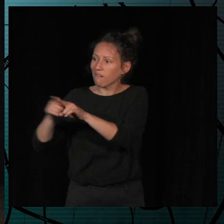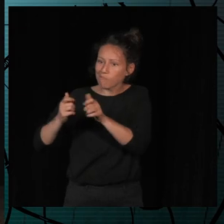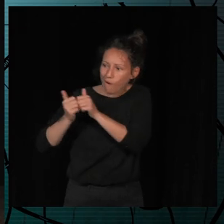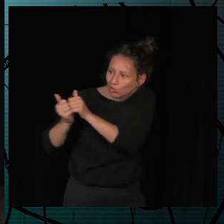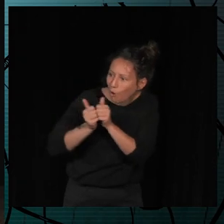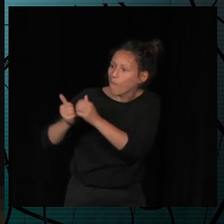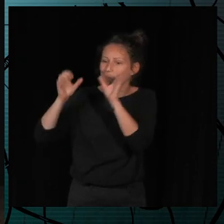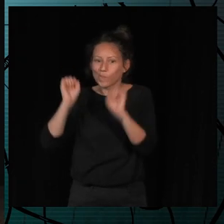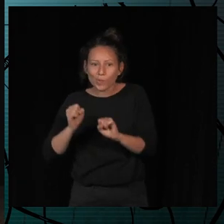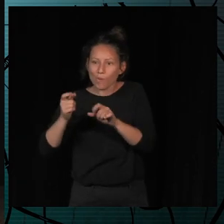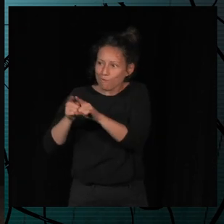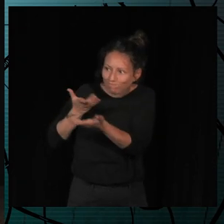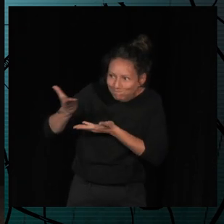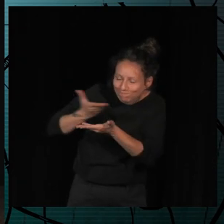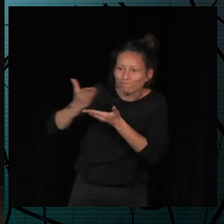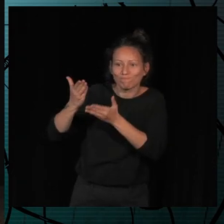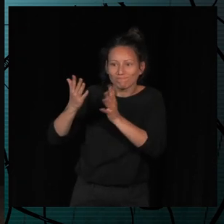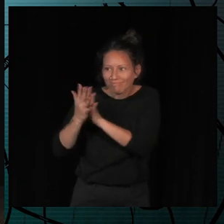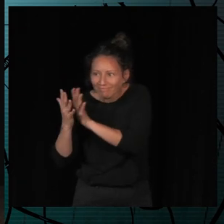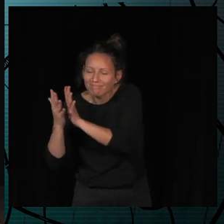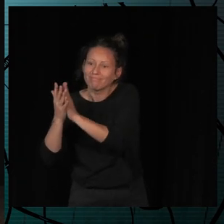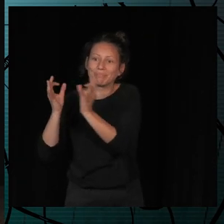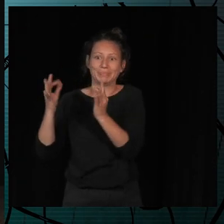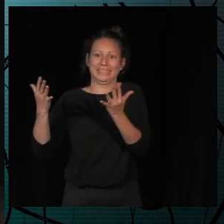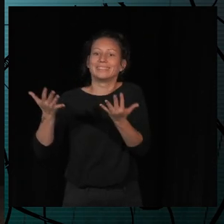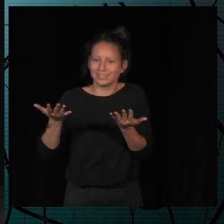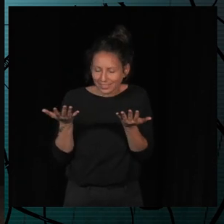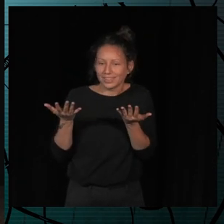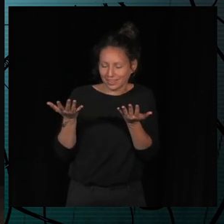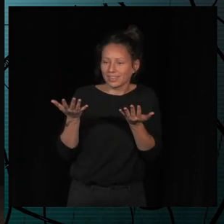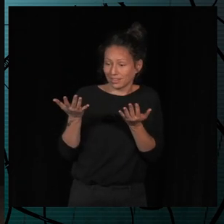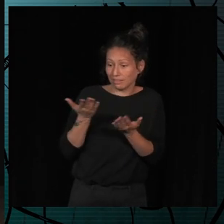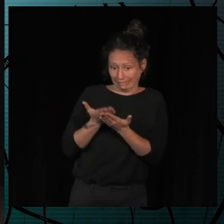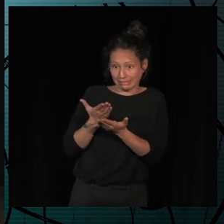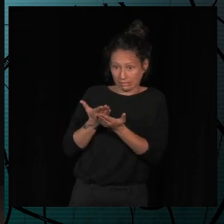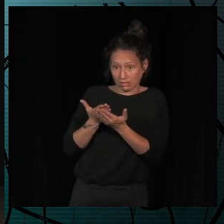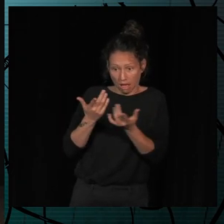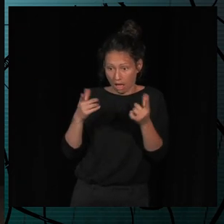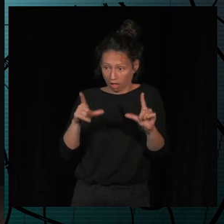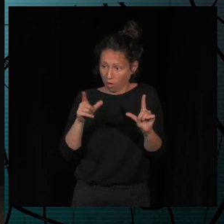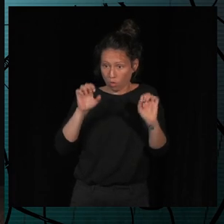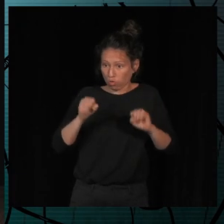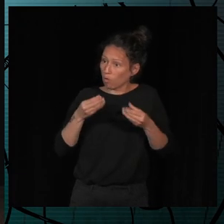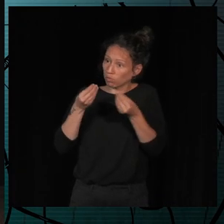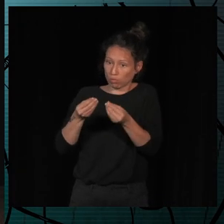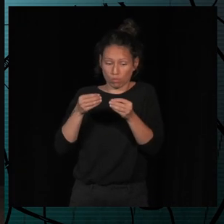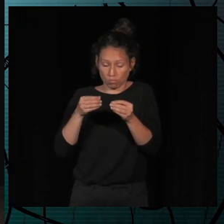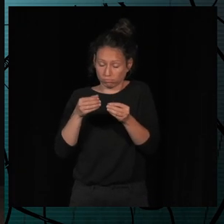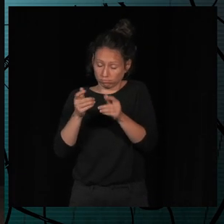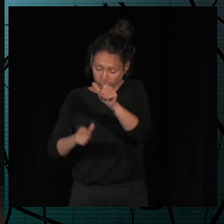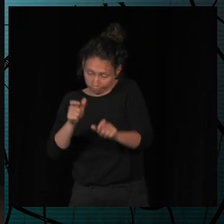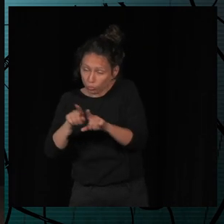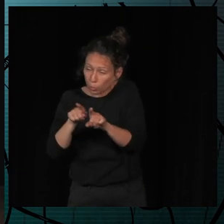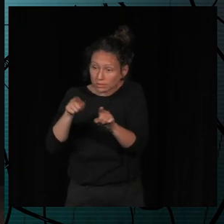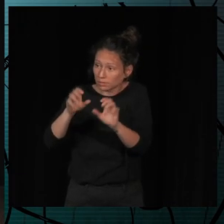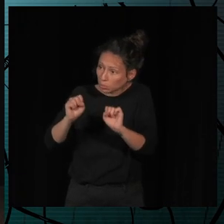interactions et et les apports aussi des des des des de la pratique des des écrans est-ce que est-ce qu'on pourrait parler aussi